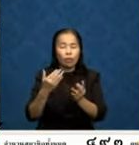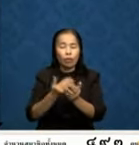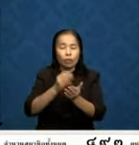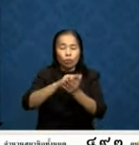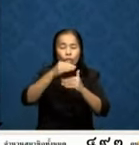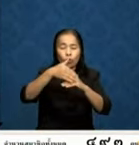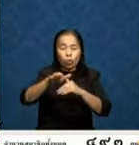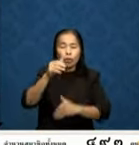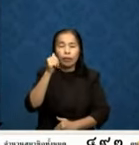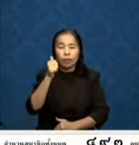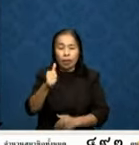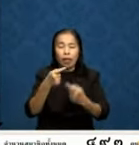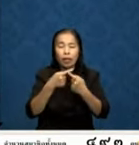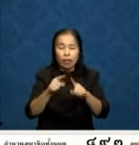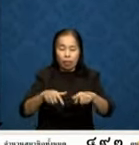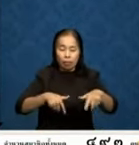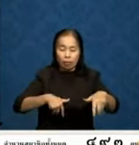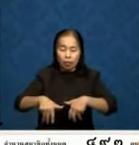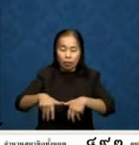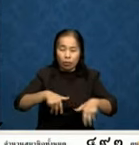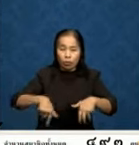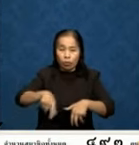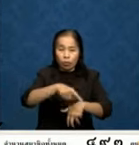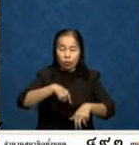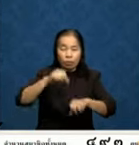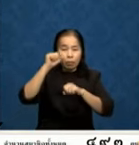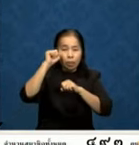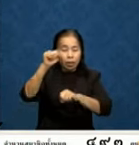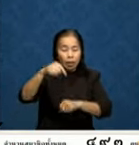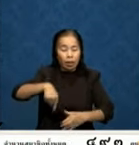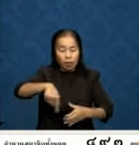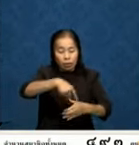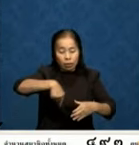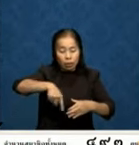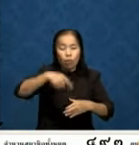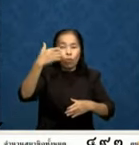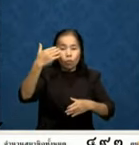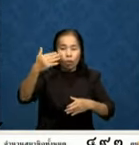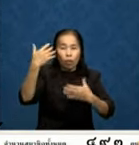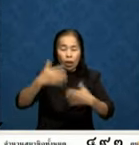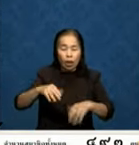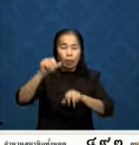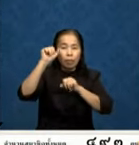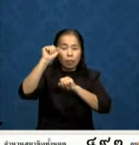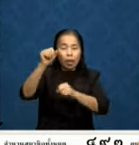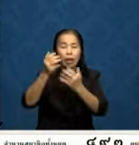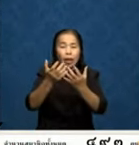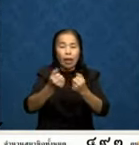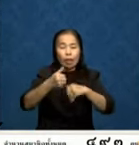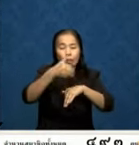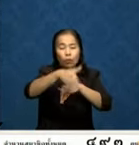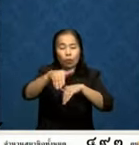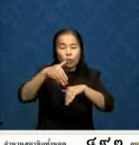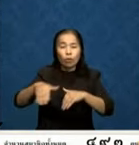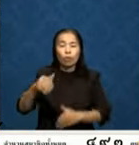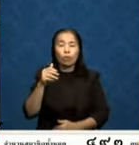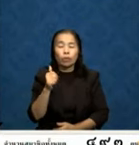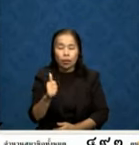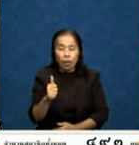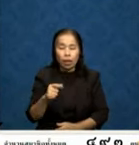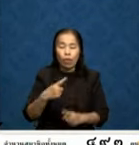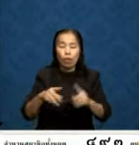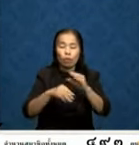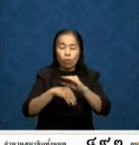ะครับแต่ประชาชนในพื้นที่ประกาศต้องประชาคมแล้วก็เห็นชอบมาก่อนนะครับแล้วก็โครงการที่ทำเนี่ยต้องได้ประโย